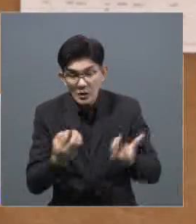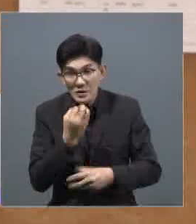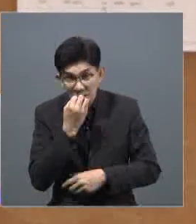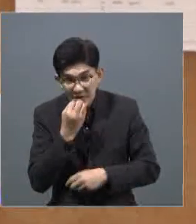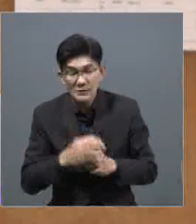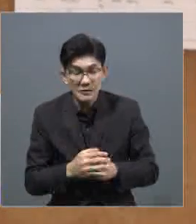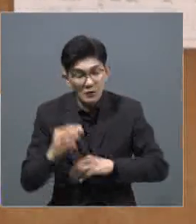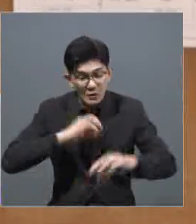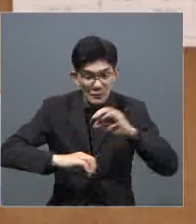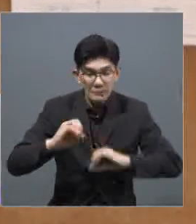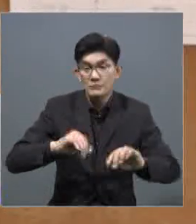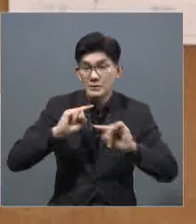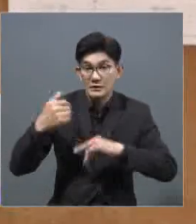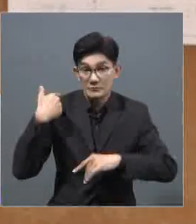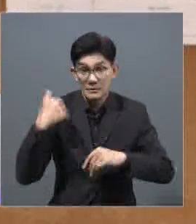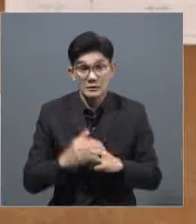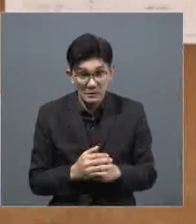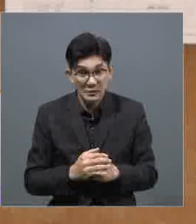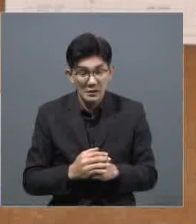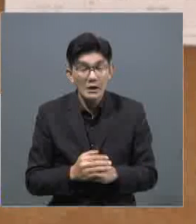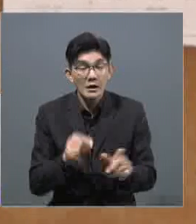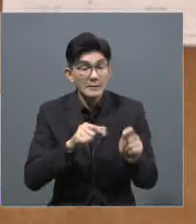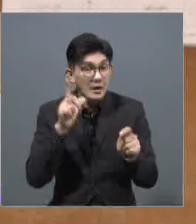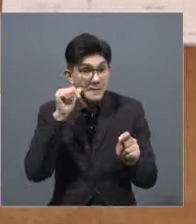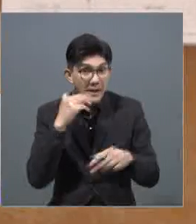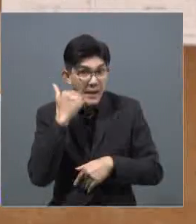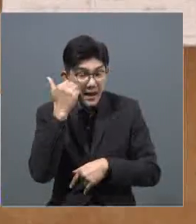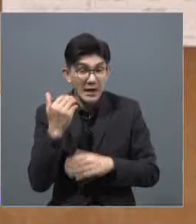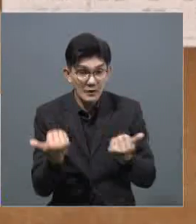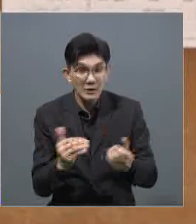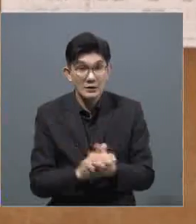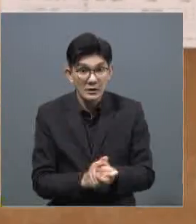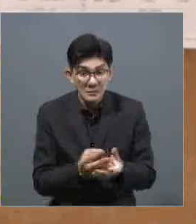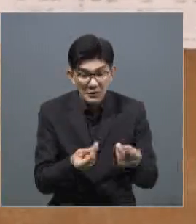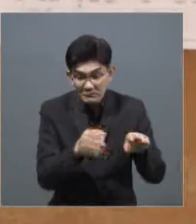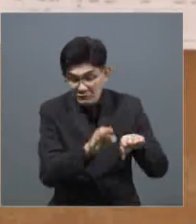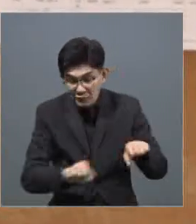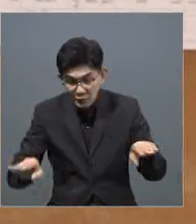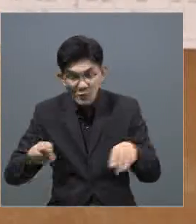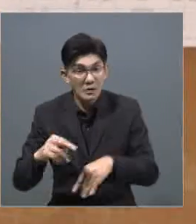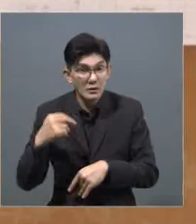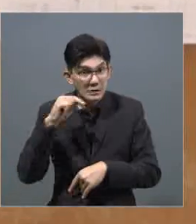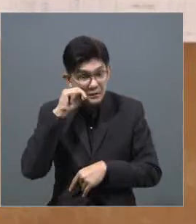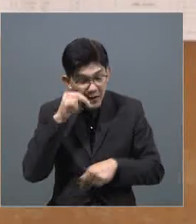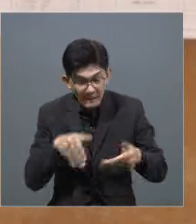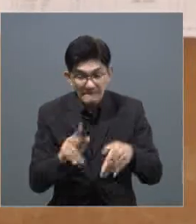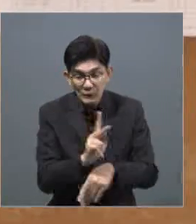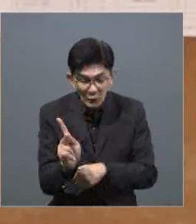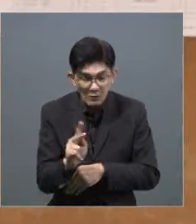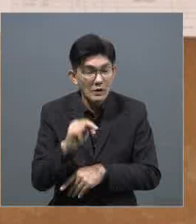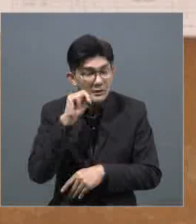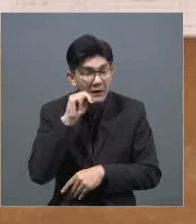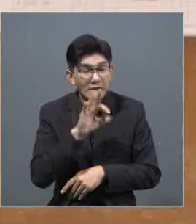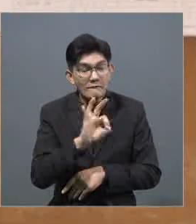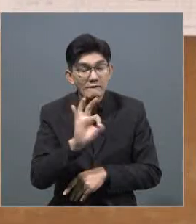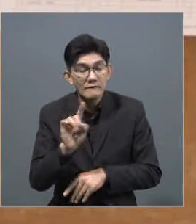ในเรื่องของความปลอดภัยแล้วนอกจากนั้นในพื้นที่แม่อายมันยังมีพื้นที่ที่เป็นลุ่มต่ำน้ำทั้งน้ำกกน้ำฝางที่เรา